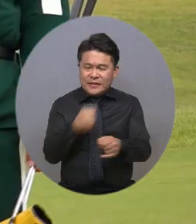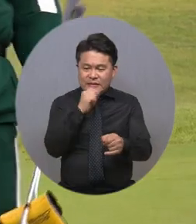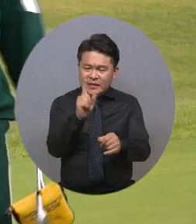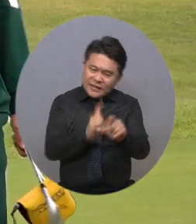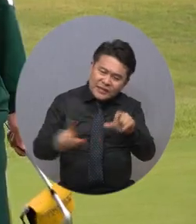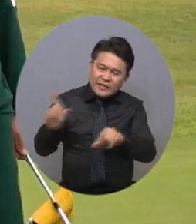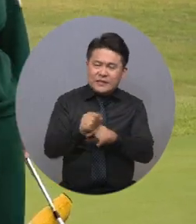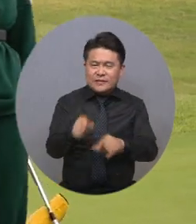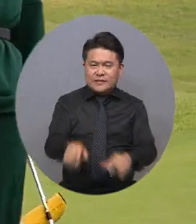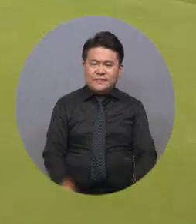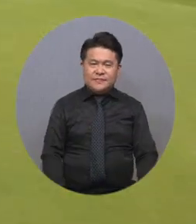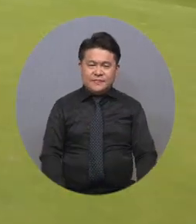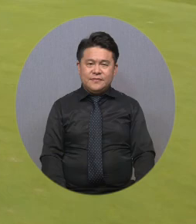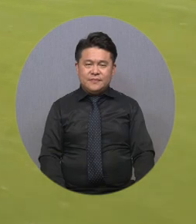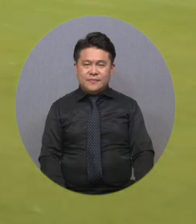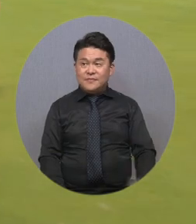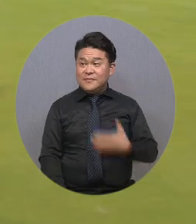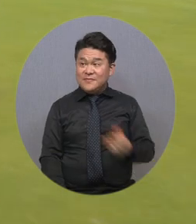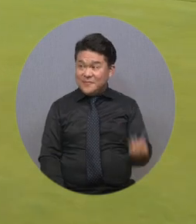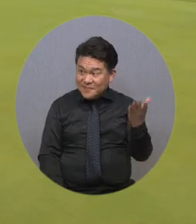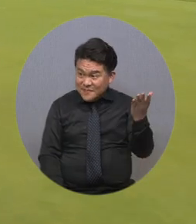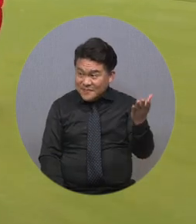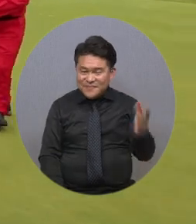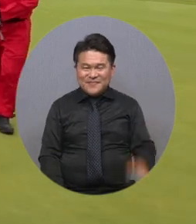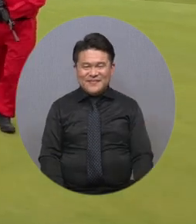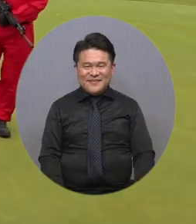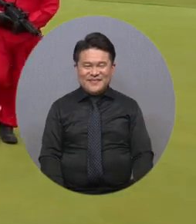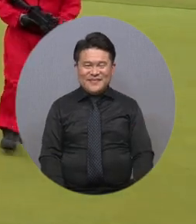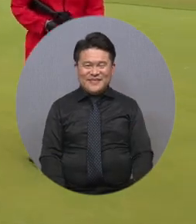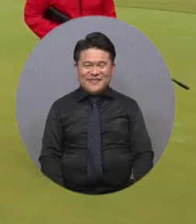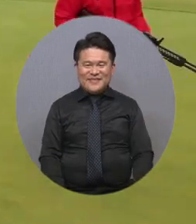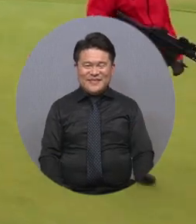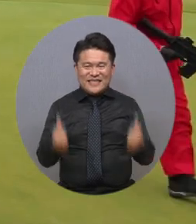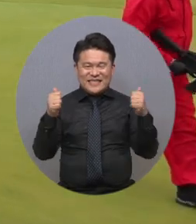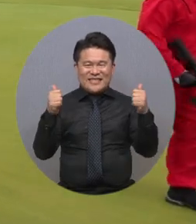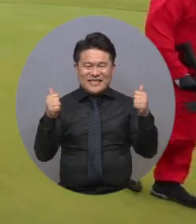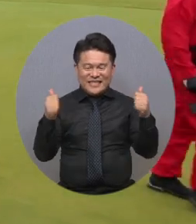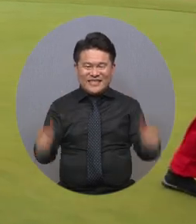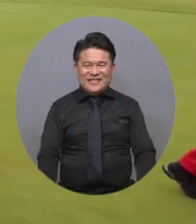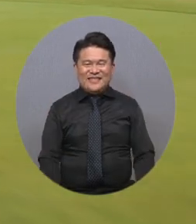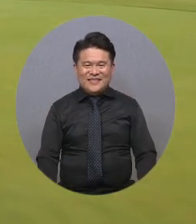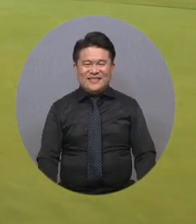왜냐면 아 하나 더 아! 하니까 아 그럼 아. 우리가 이겼네 거실도 드릴게요 맞아 우리 하나 더